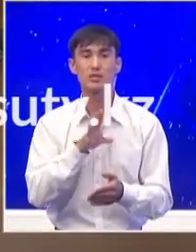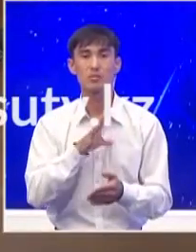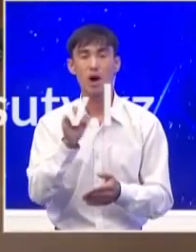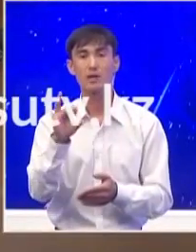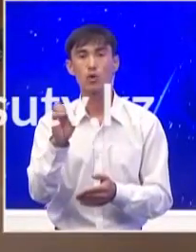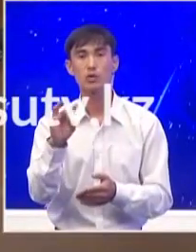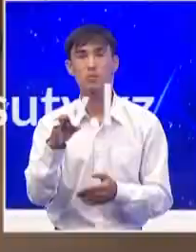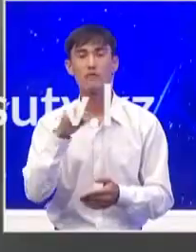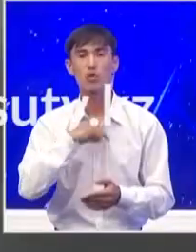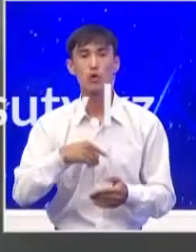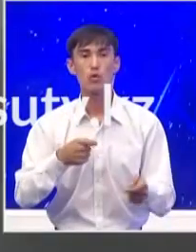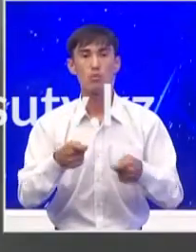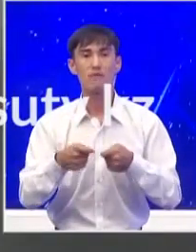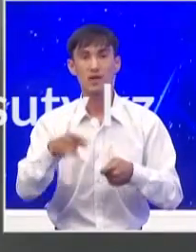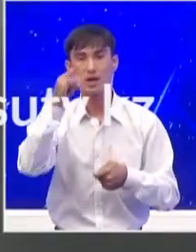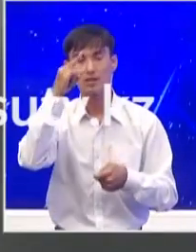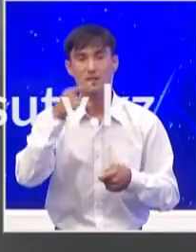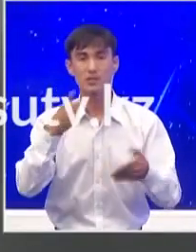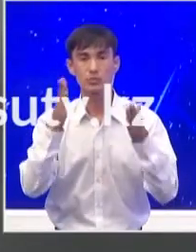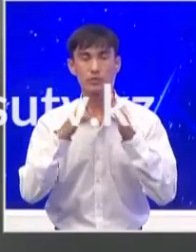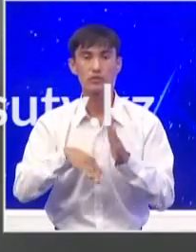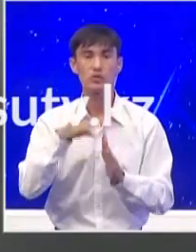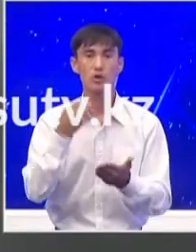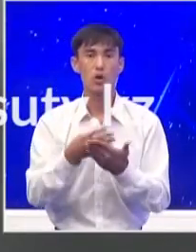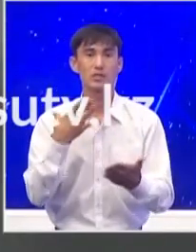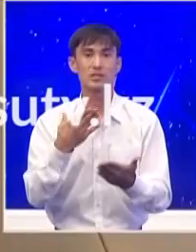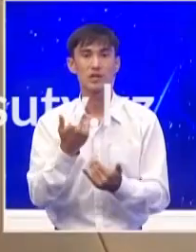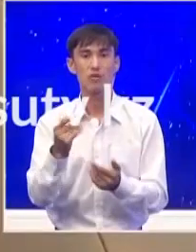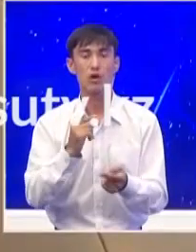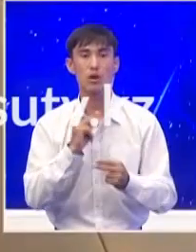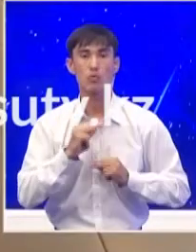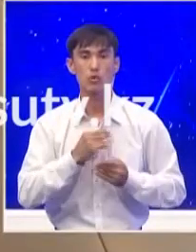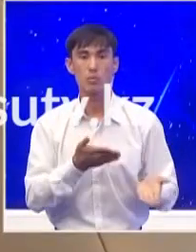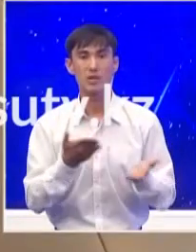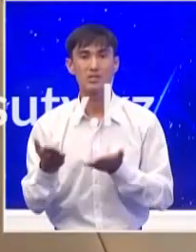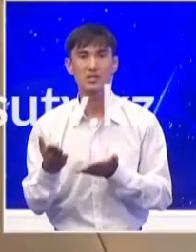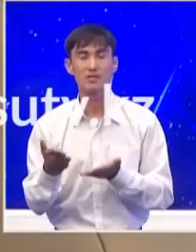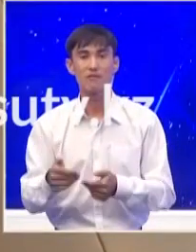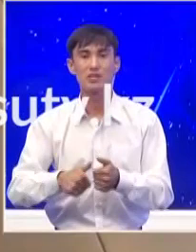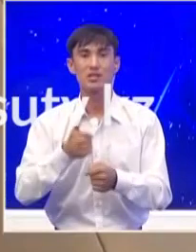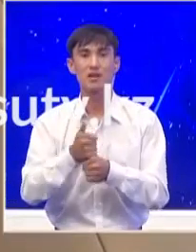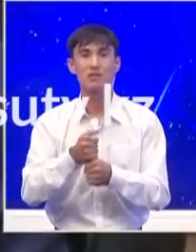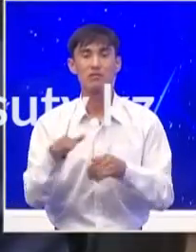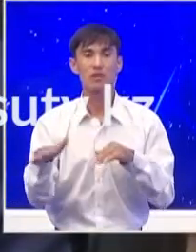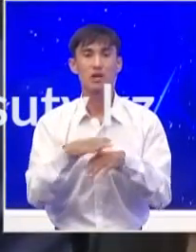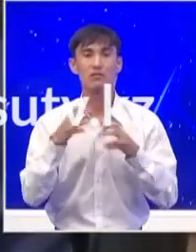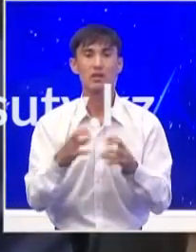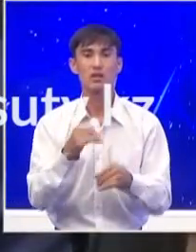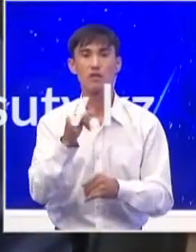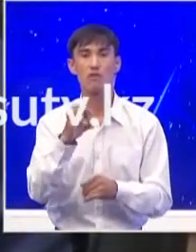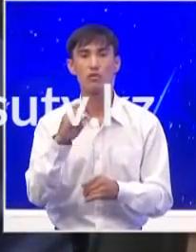духовное управление мусульман казахстана высоко оценила его работу и пригласила возглавить благотворительный фонд